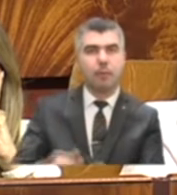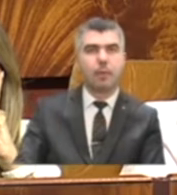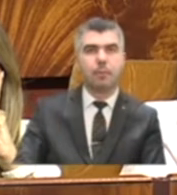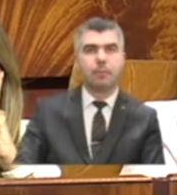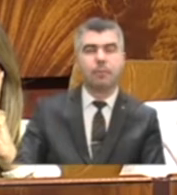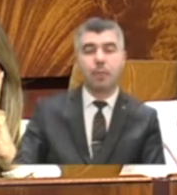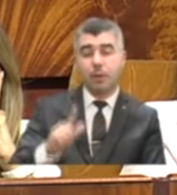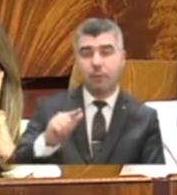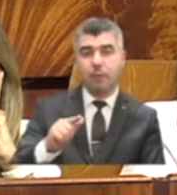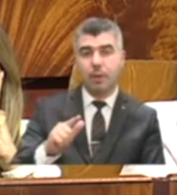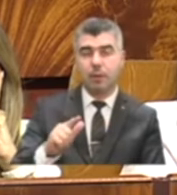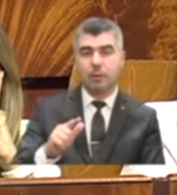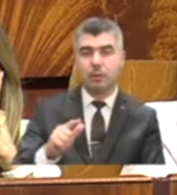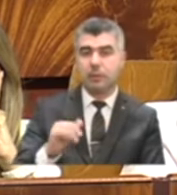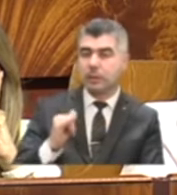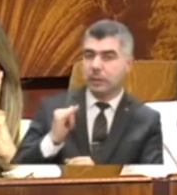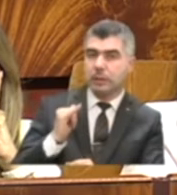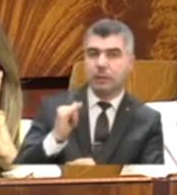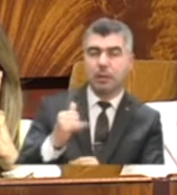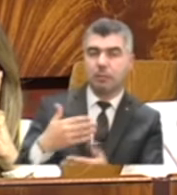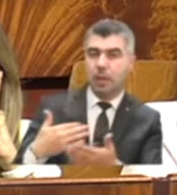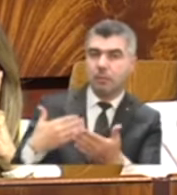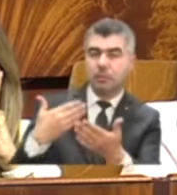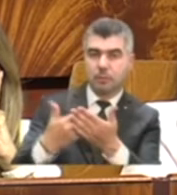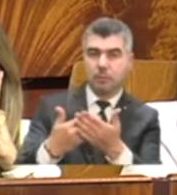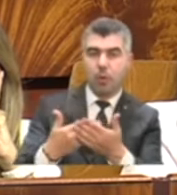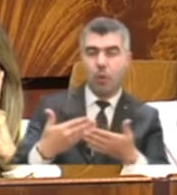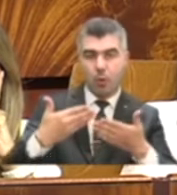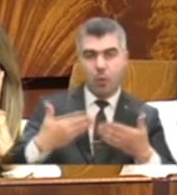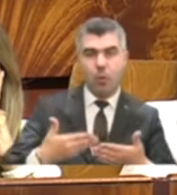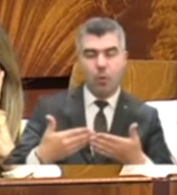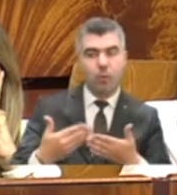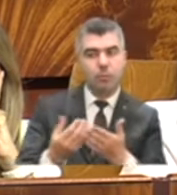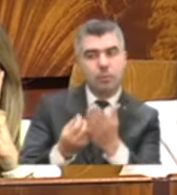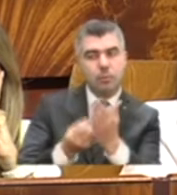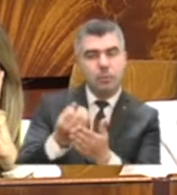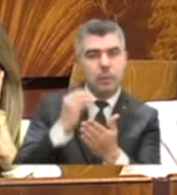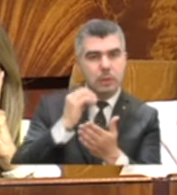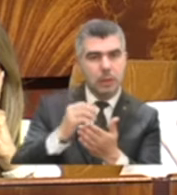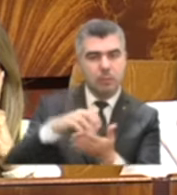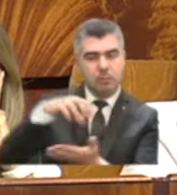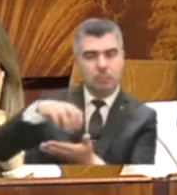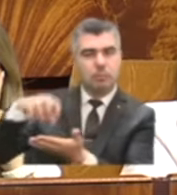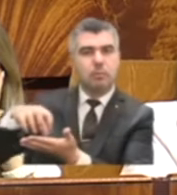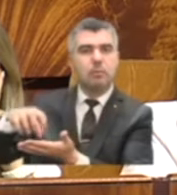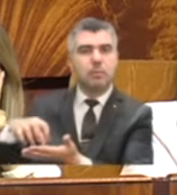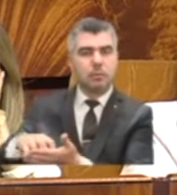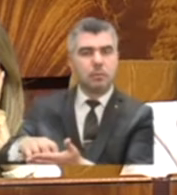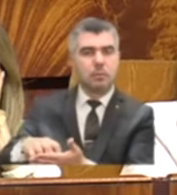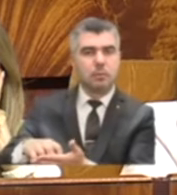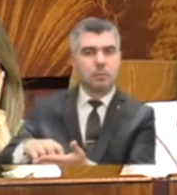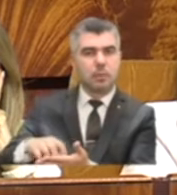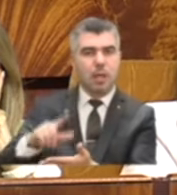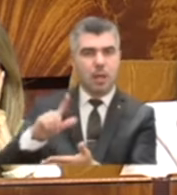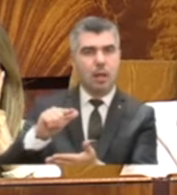فيفمون اننا نستمروا في هذا الاداء. اليوم كاينين مجالات، بغيت نشير لبعض المجالات الجغرافيه اللي هي مجالات